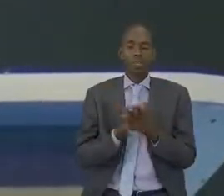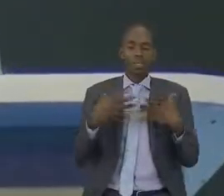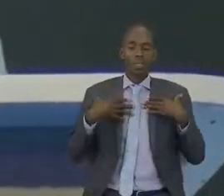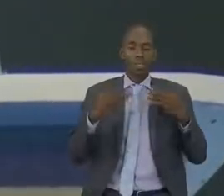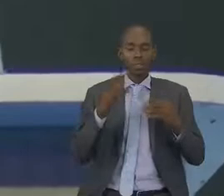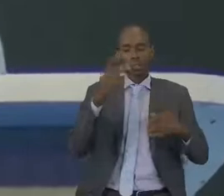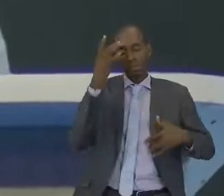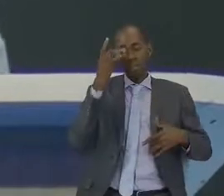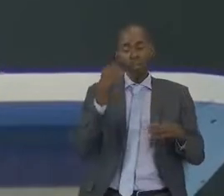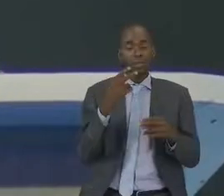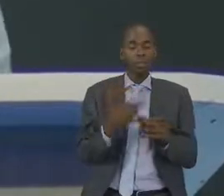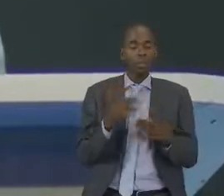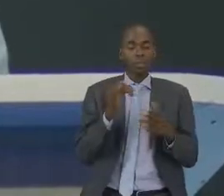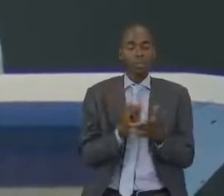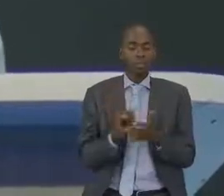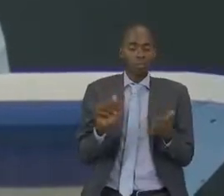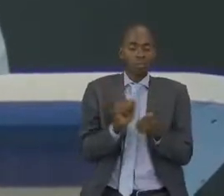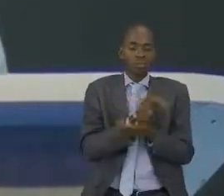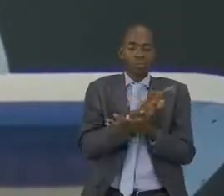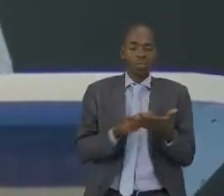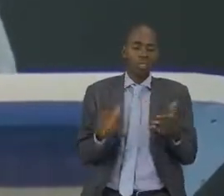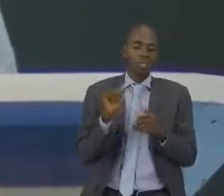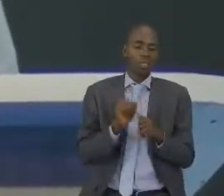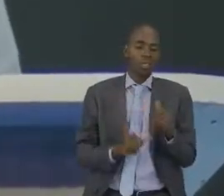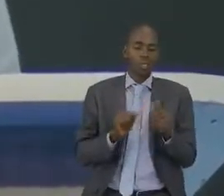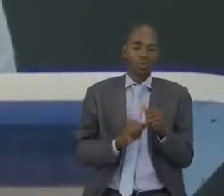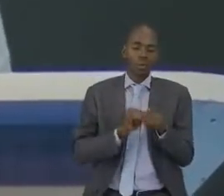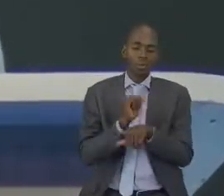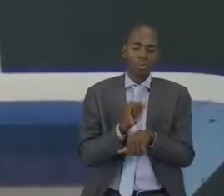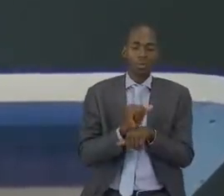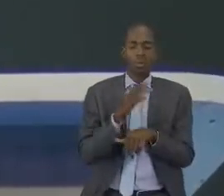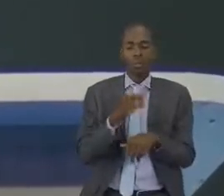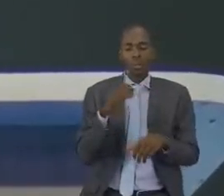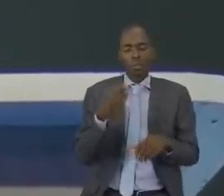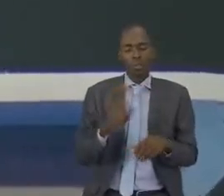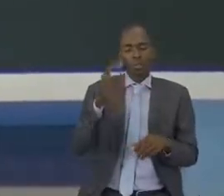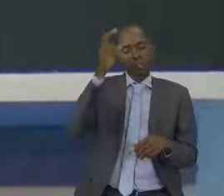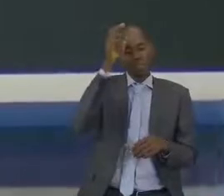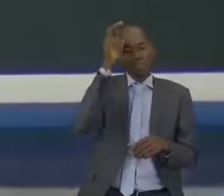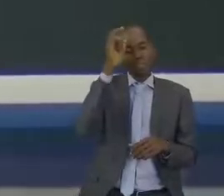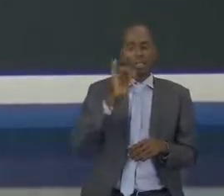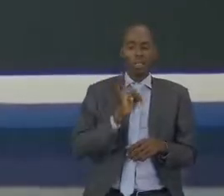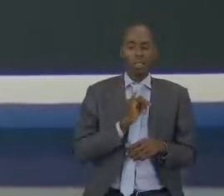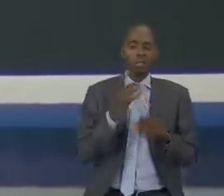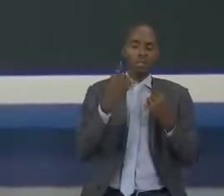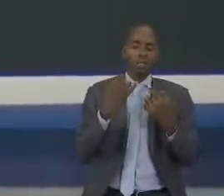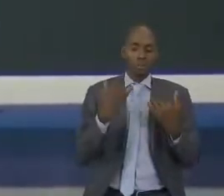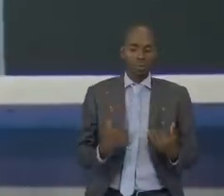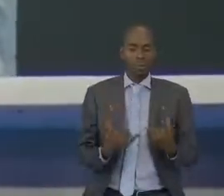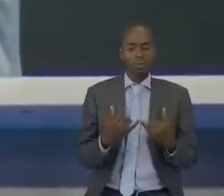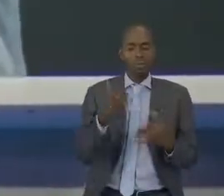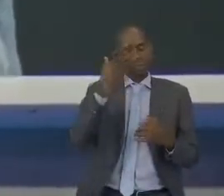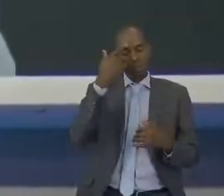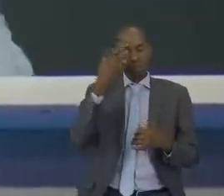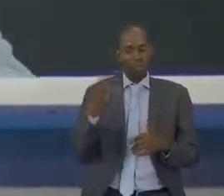nom qui détruit toute œuvre du diable, je viens maintenant en faveur de tout